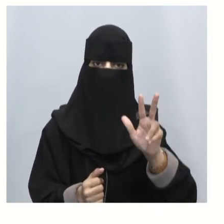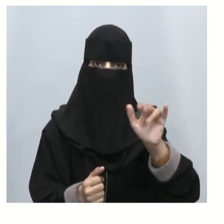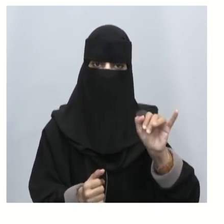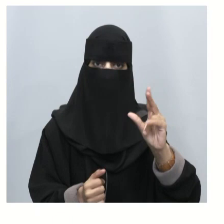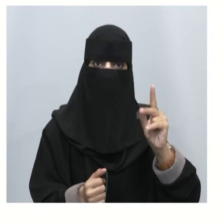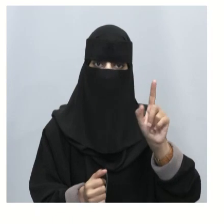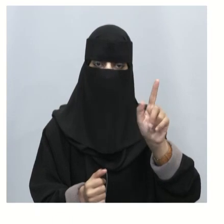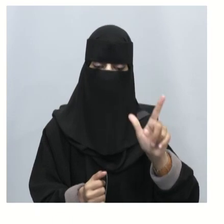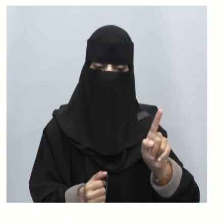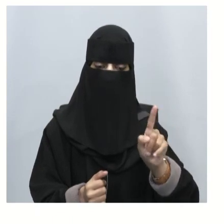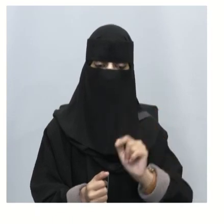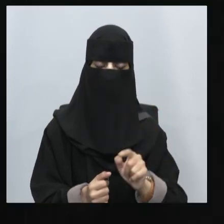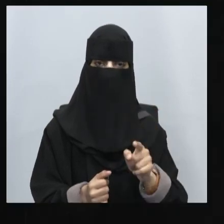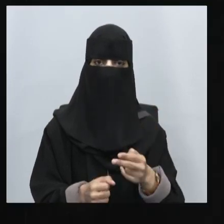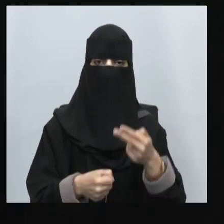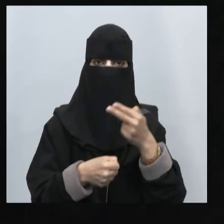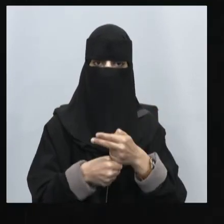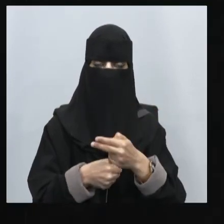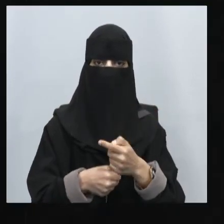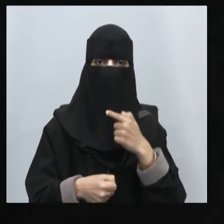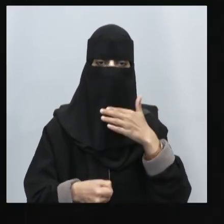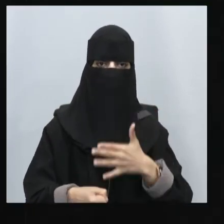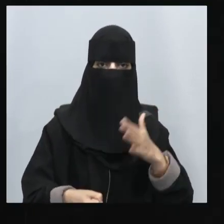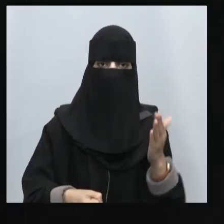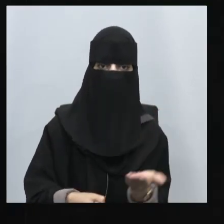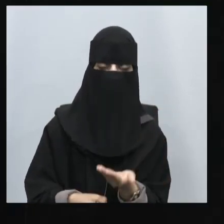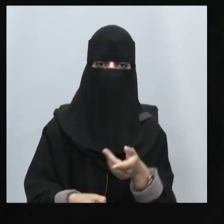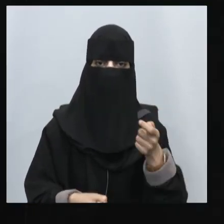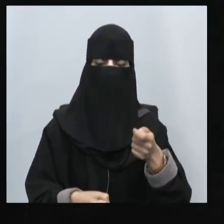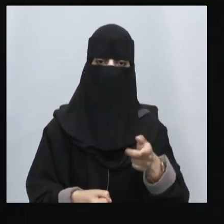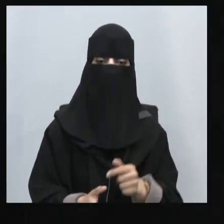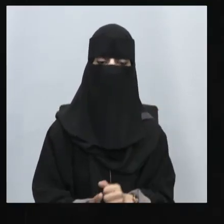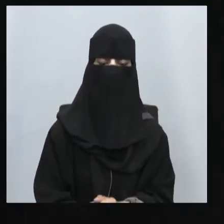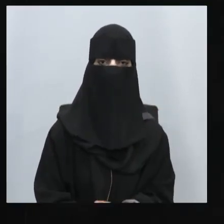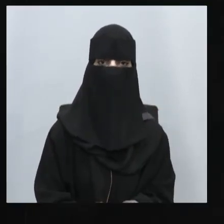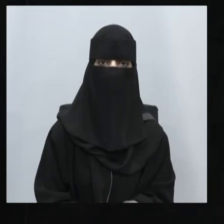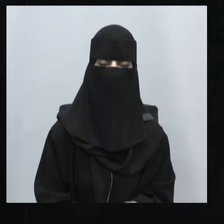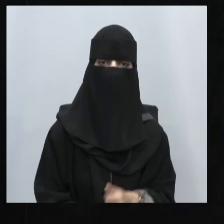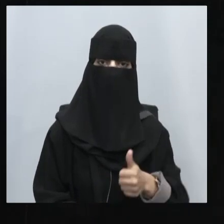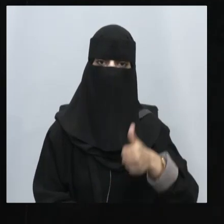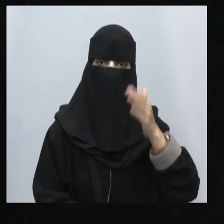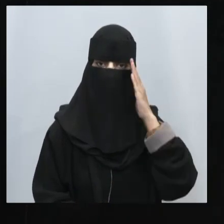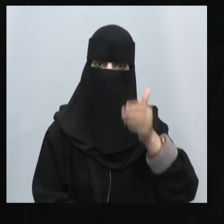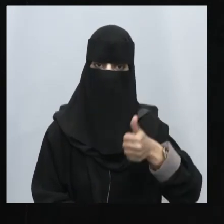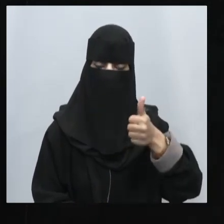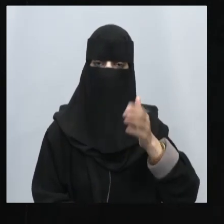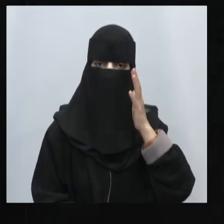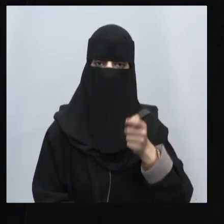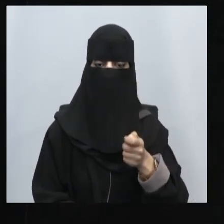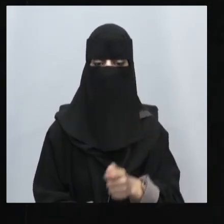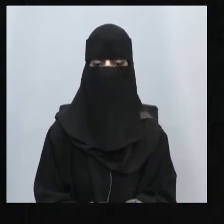والسلام فكان اختيار اسم العباسيه نسبه لعمي الرسول عليه افضل الصلاه والسلام